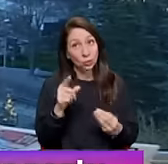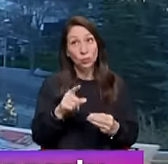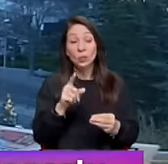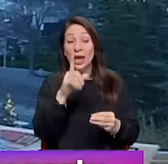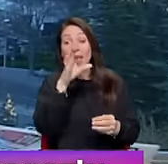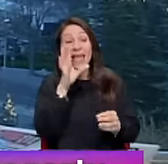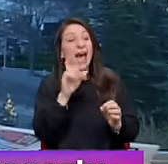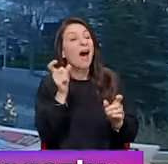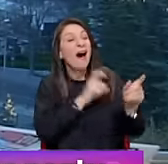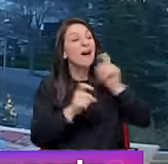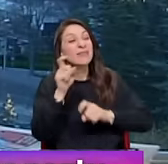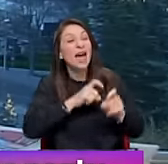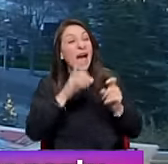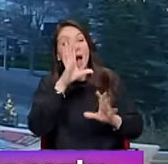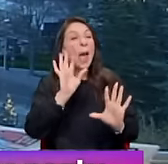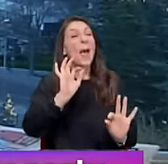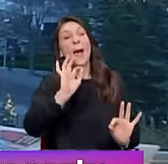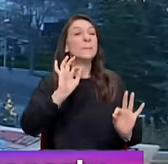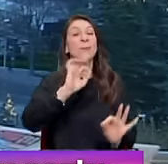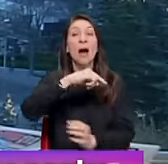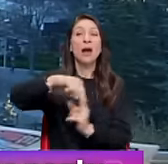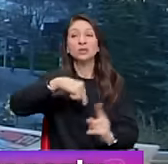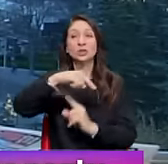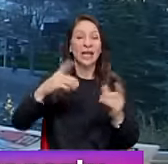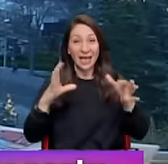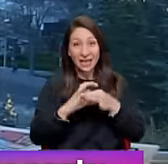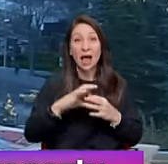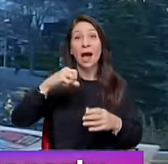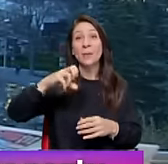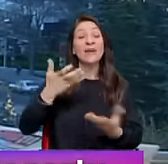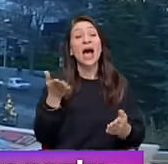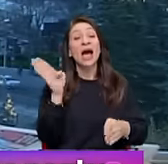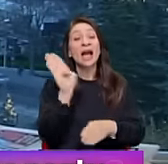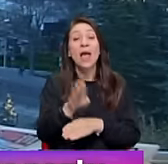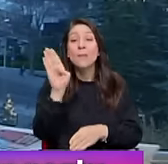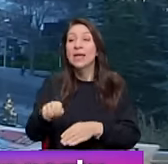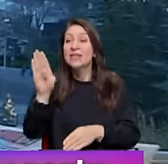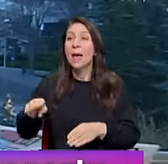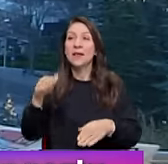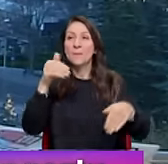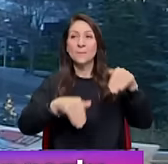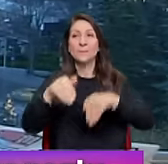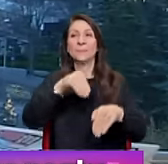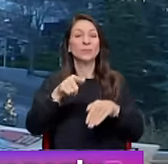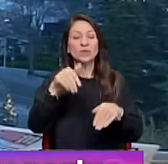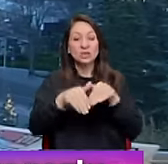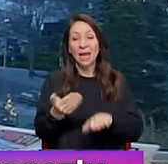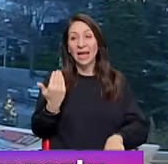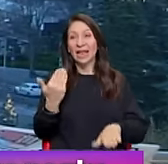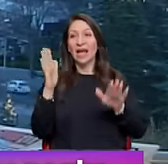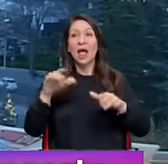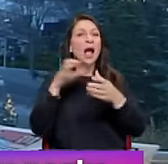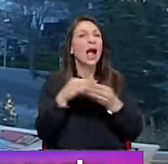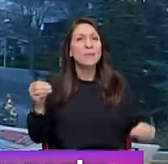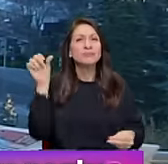günah keçisi arayışıyla ilgili AK Parti'ye ya da kaybeden partilere, bu seçimde geride kalan ya da